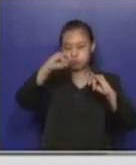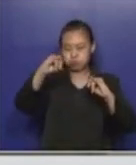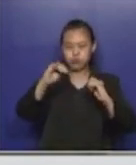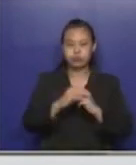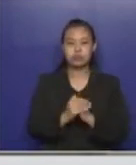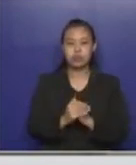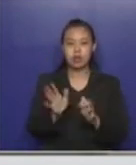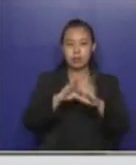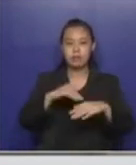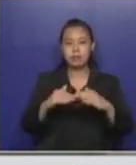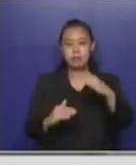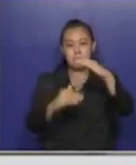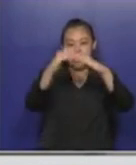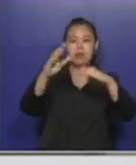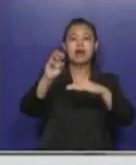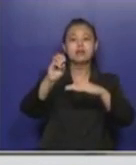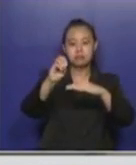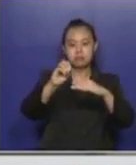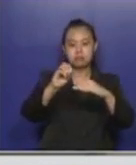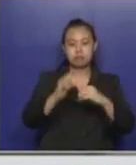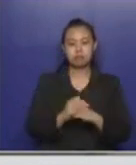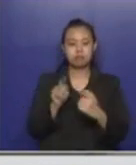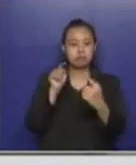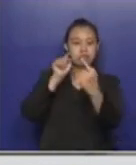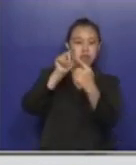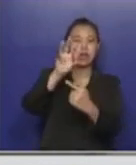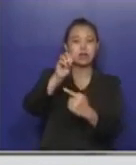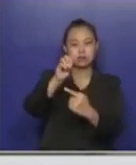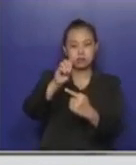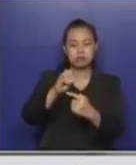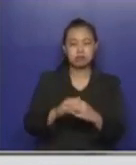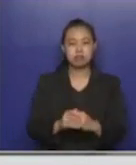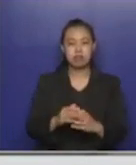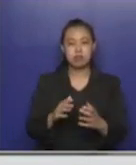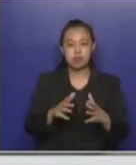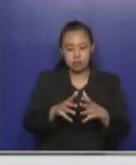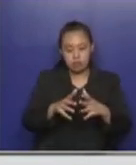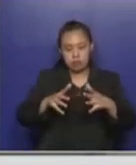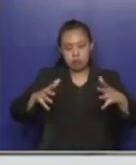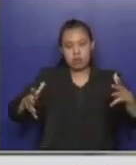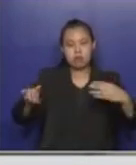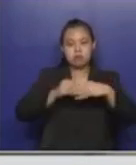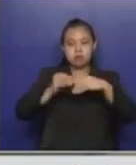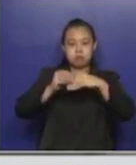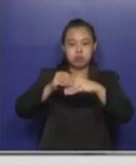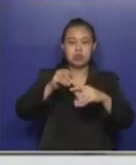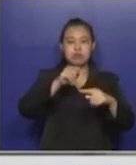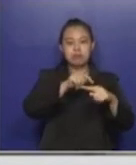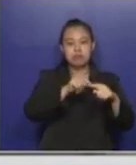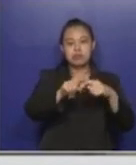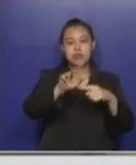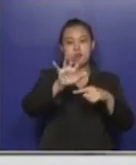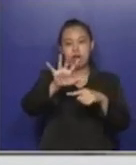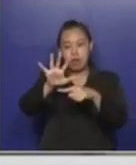งเป้าที่ 50% หมายความว่าจะต้องมีอัตราการเติบโตอยู่ที่ 5% ต่อปีนะคะ SME ต้องเติบโต